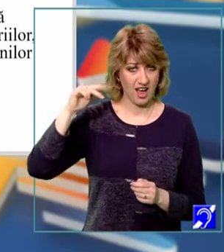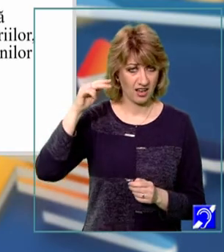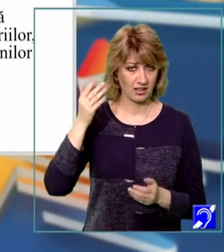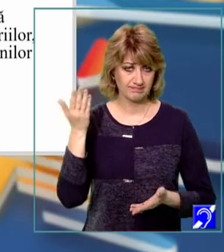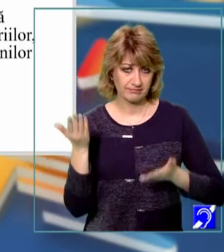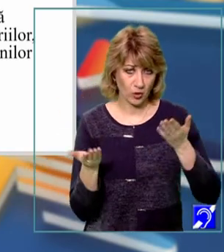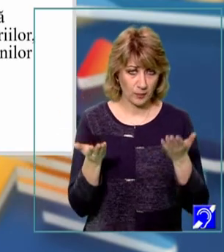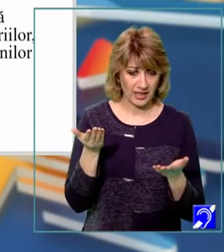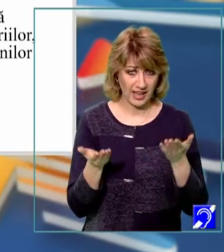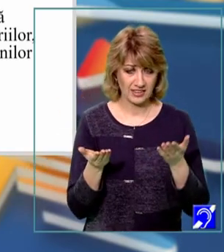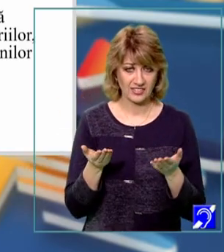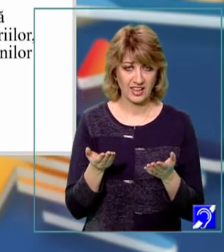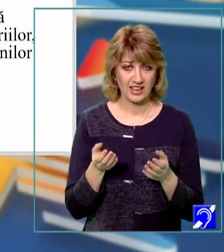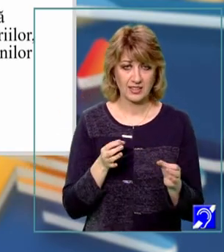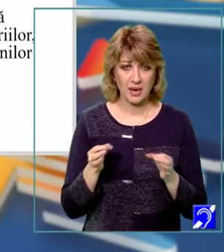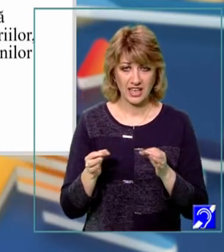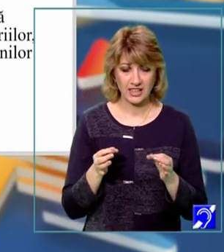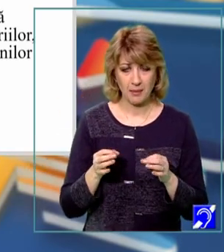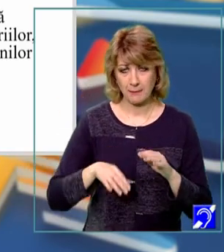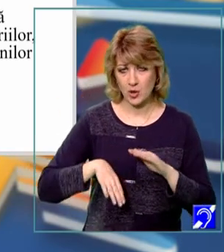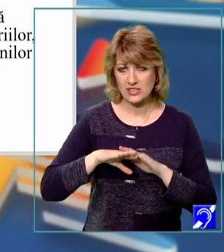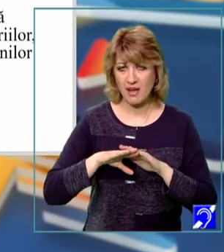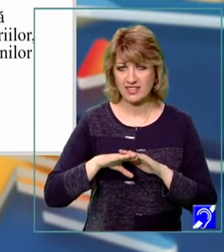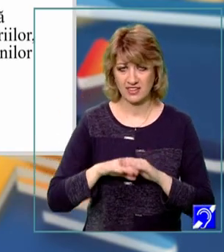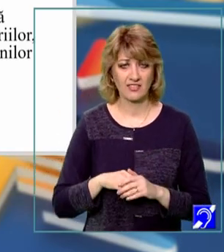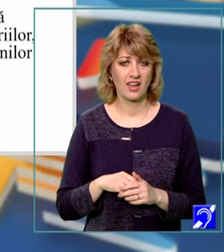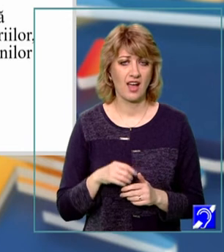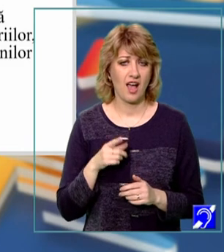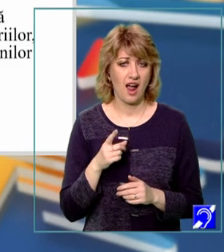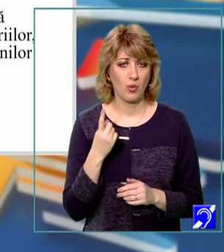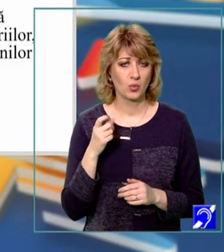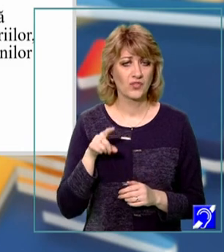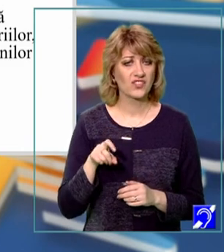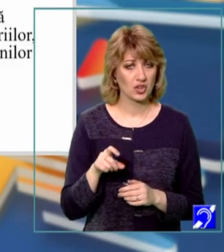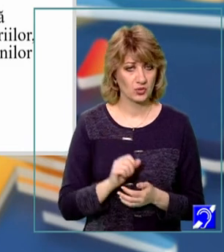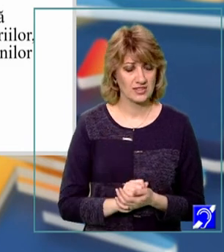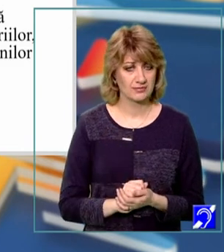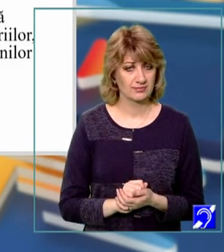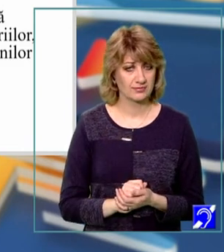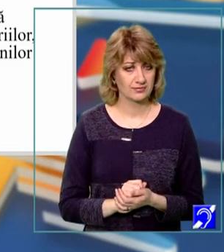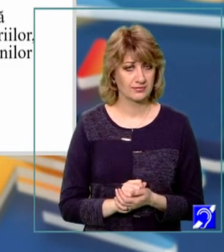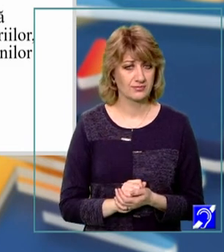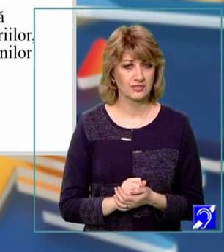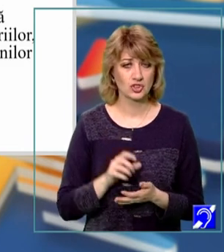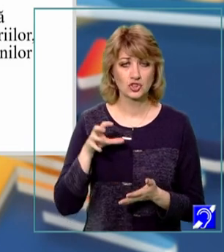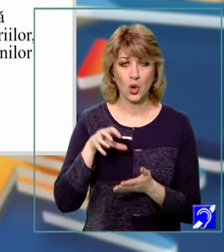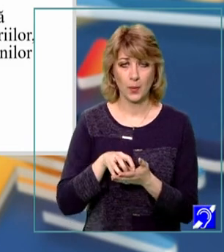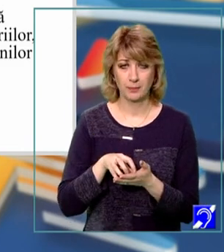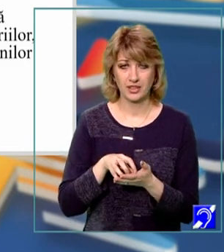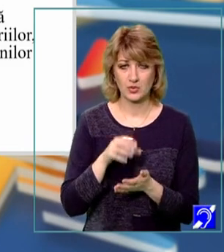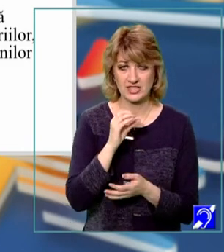comparativă, dimensiuni aproximative ale unui virus, iată, în domeniul